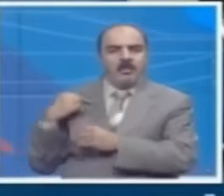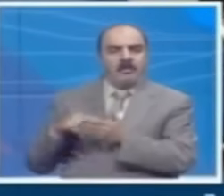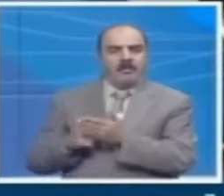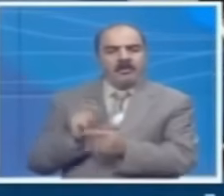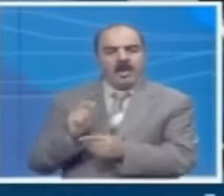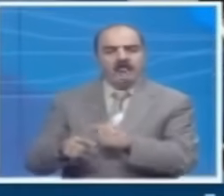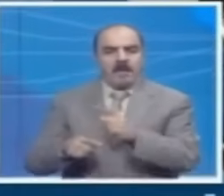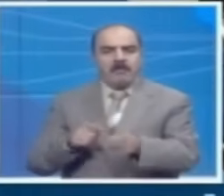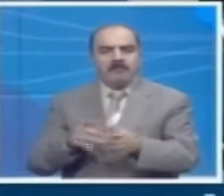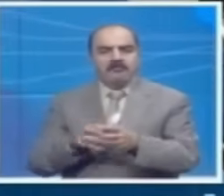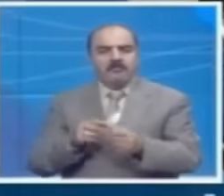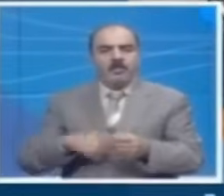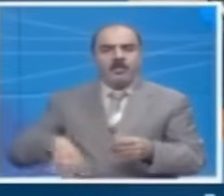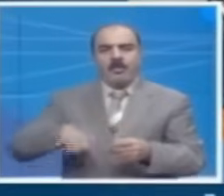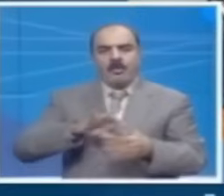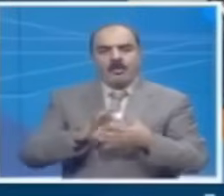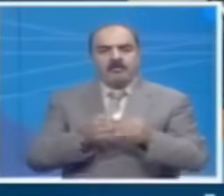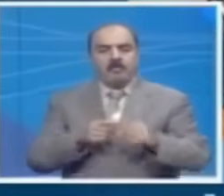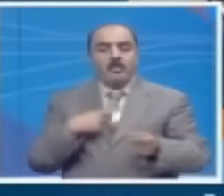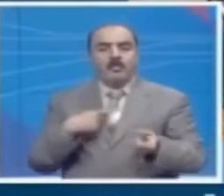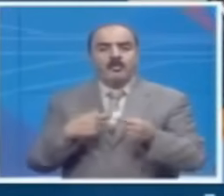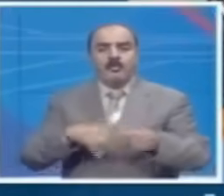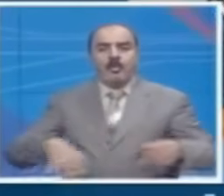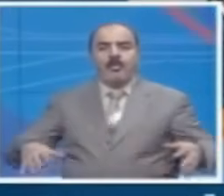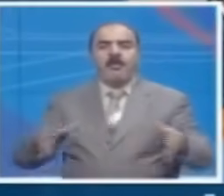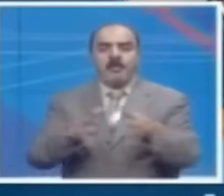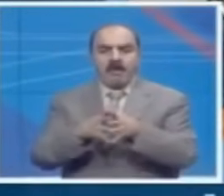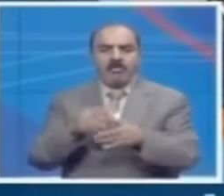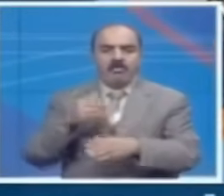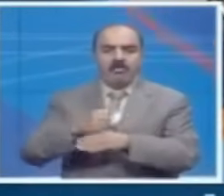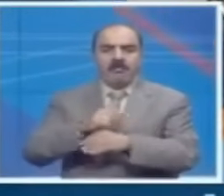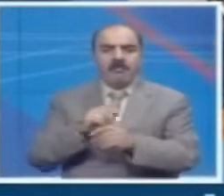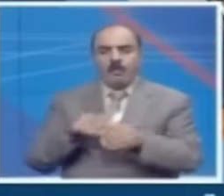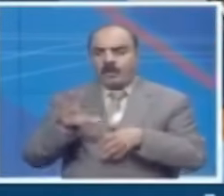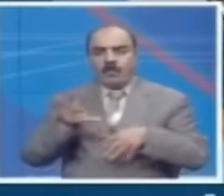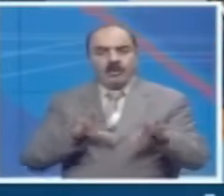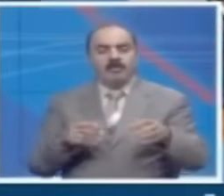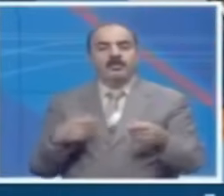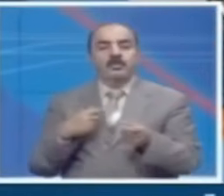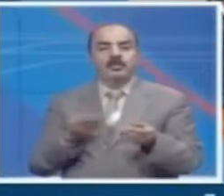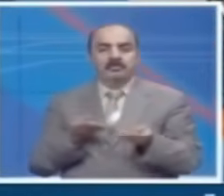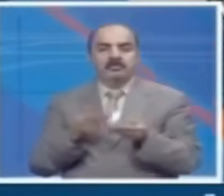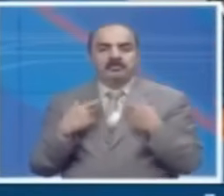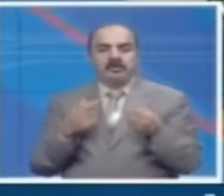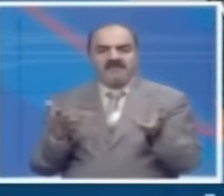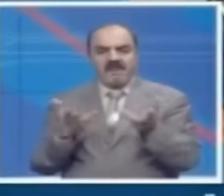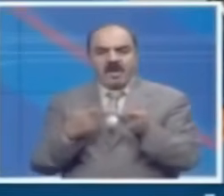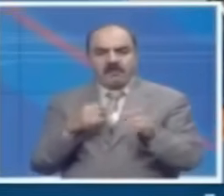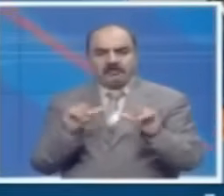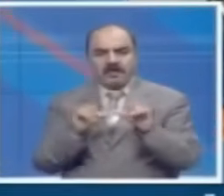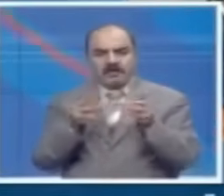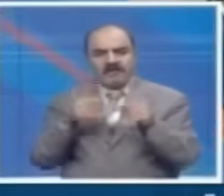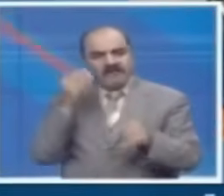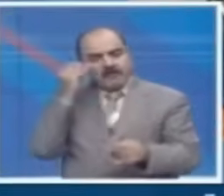الجاري تنفيذها لتفعيل ميكنة منظومة العمل الأهلي وتطوير الخدمات الإلكترونية لتسريع إجراءات الحصول